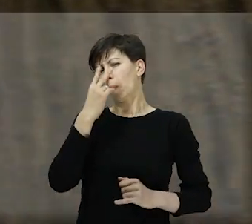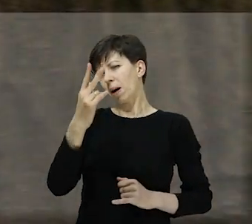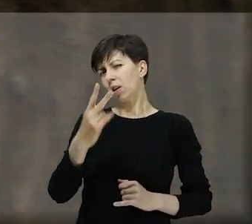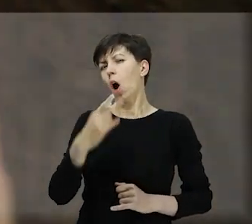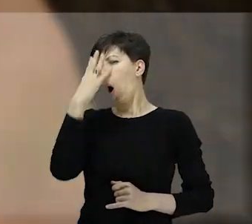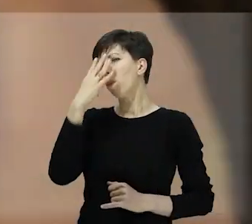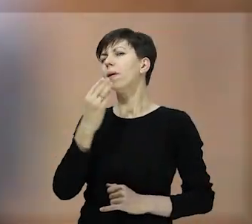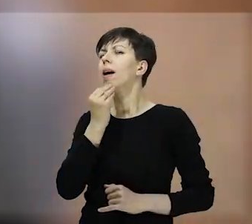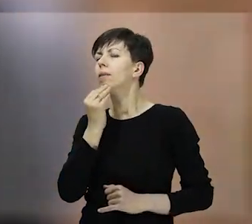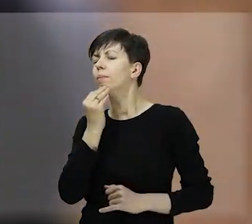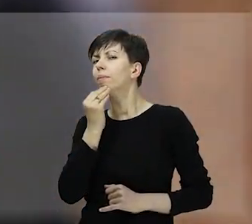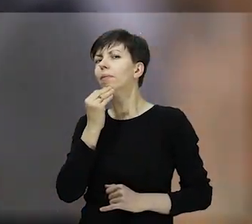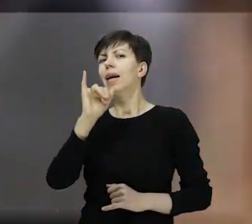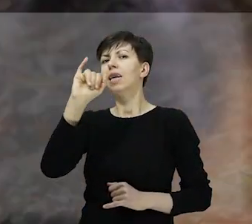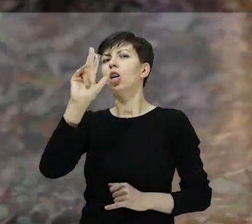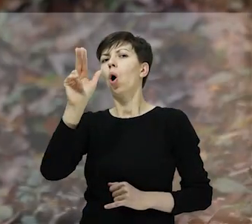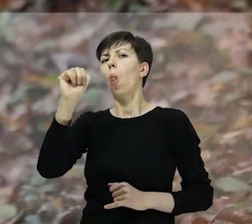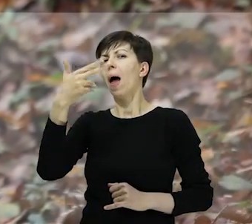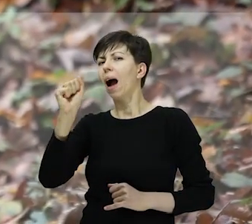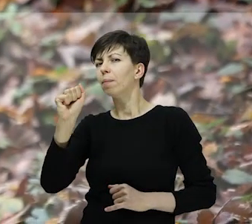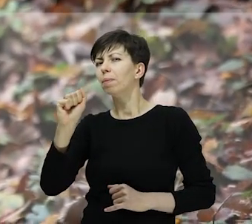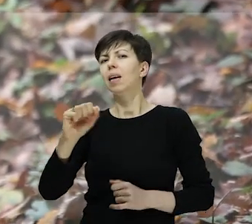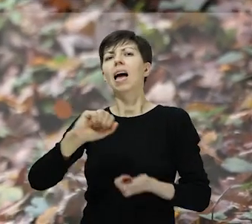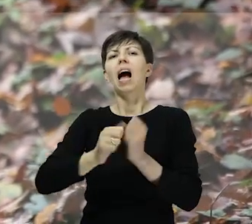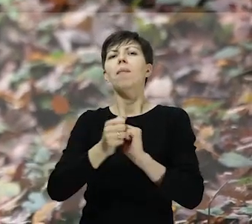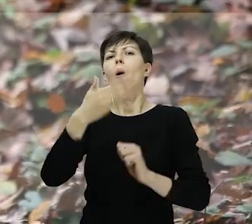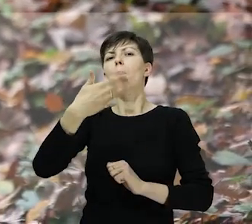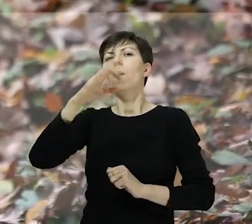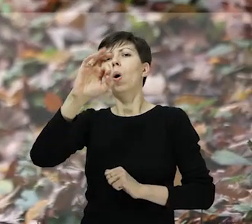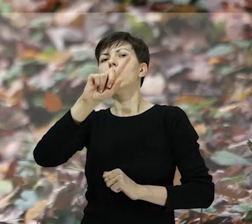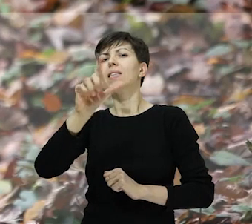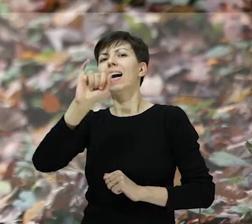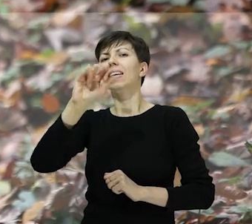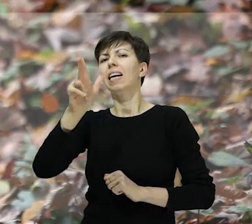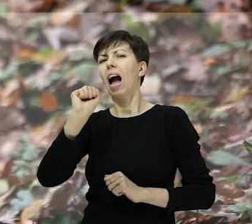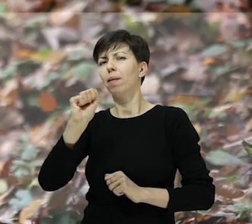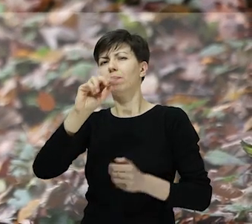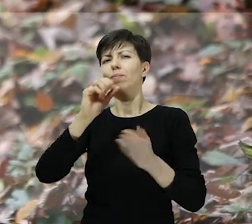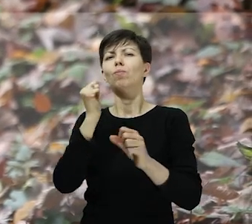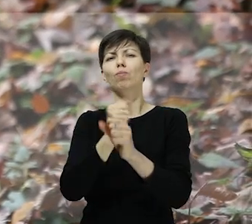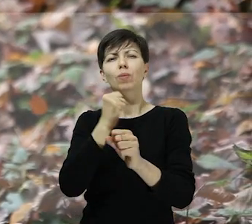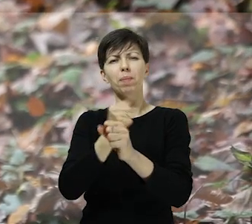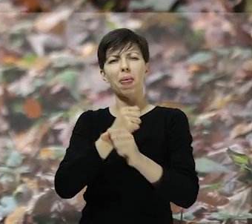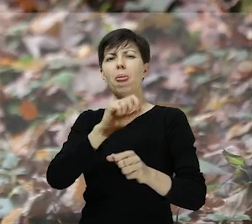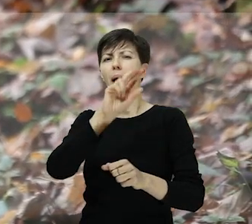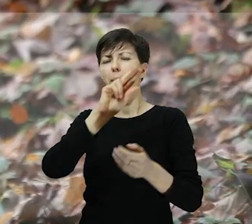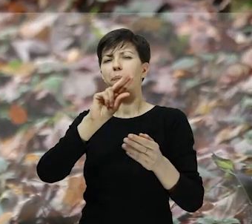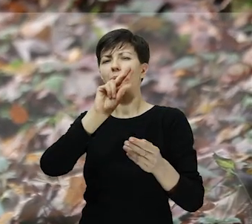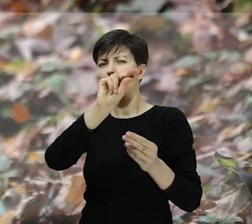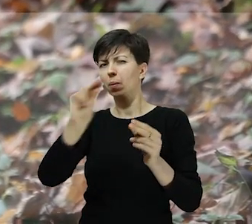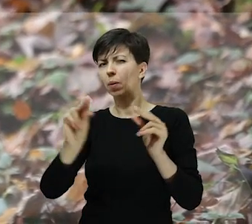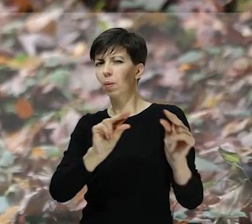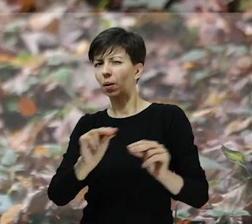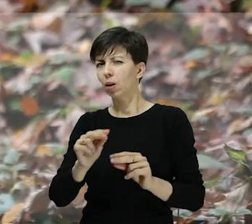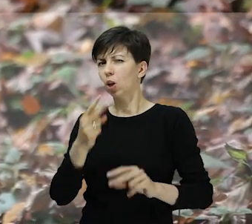Kiedy popatrzymy na bizantyjskie ikony albo mozaiki przedstawiające Boże Narodzenie, to wtedy